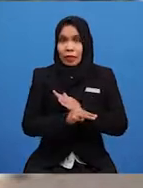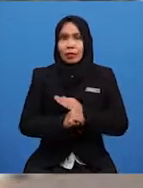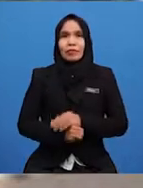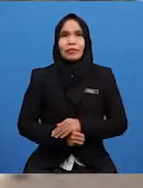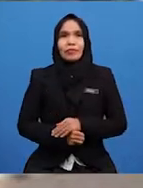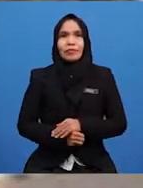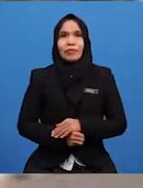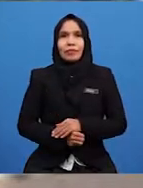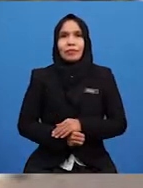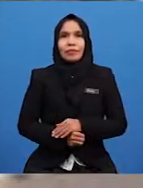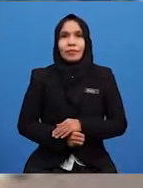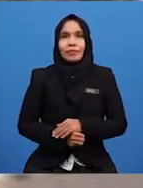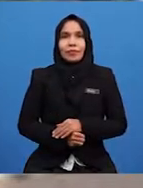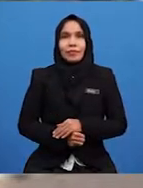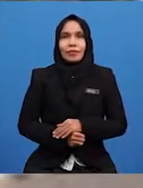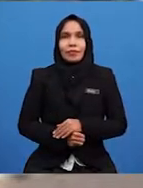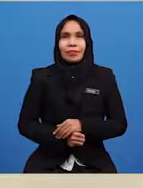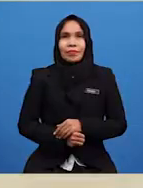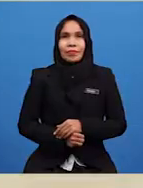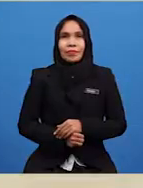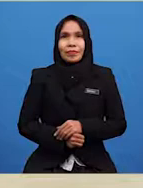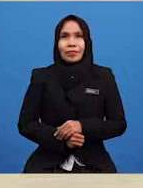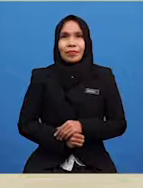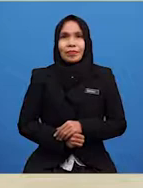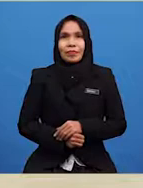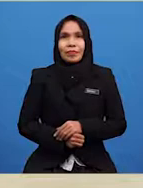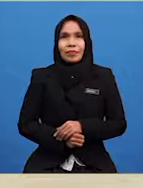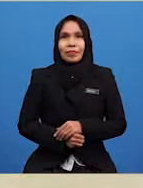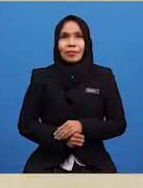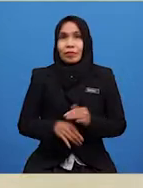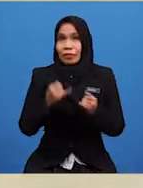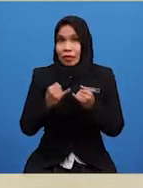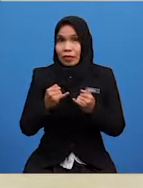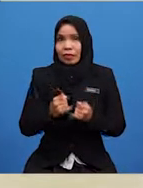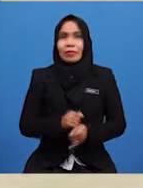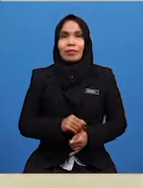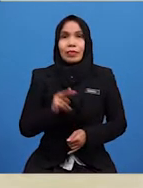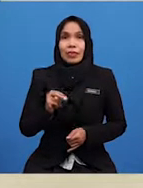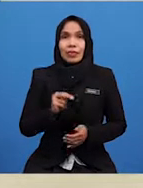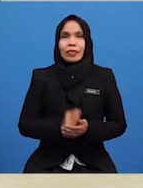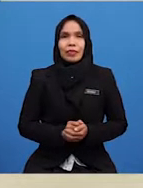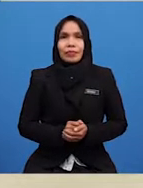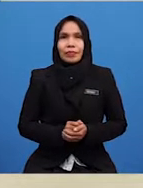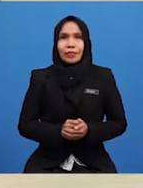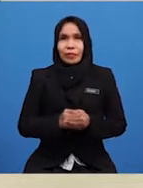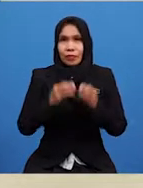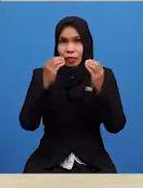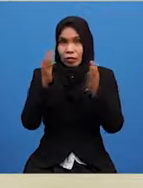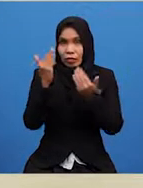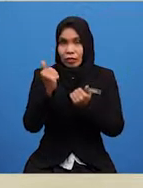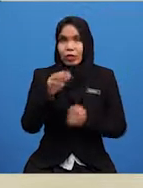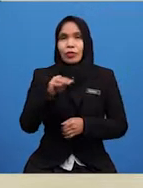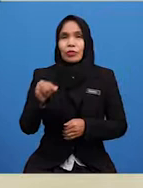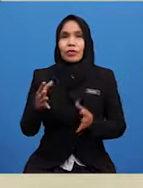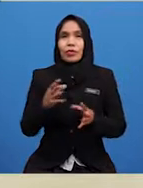aspek kegemilangan Kesultanan Melayu Melaka. Pada akhir pembelajaran untuk subtajuk ini, cikgu harap murid-murid